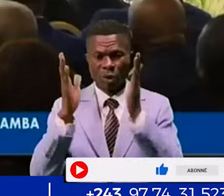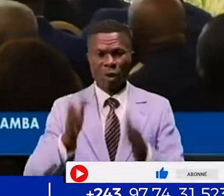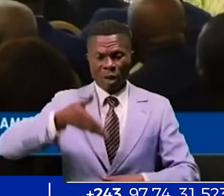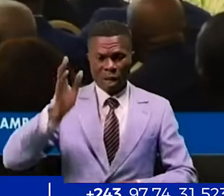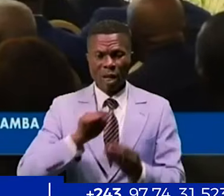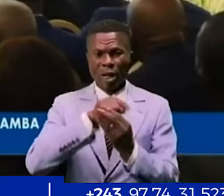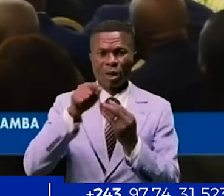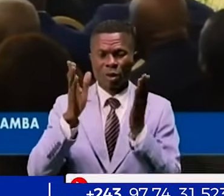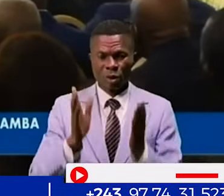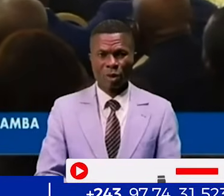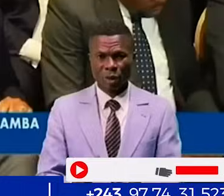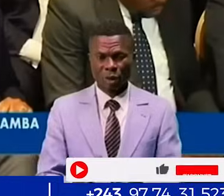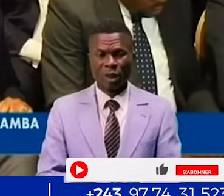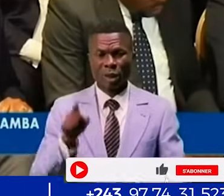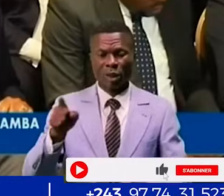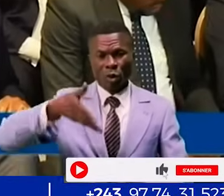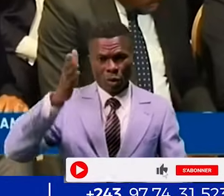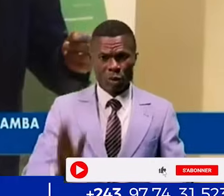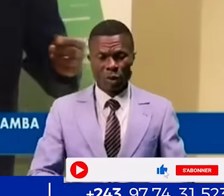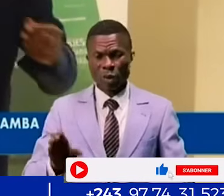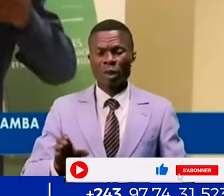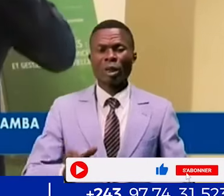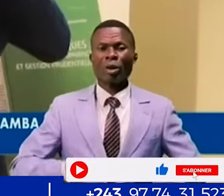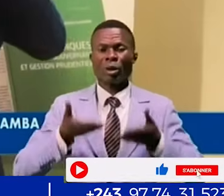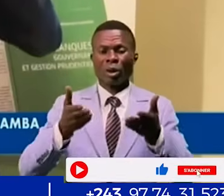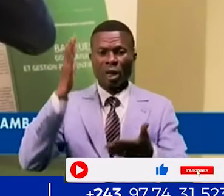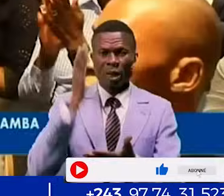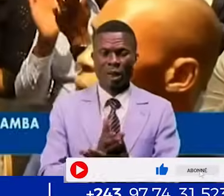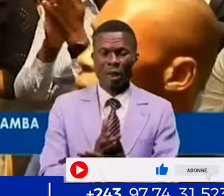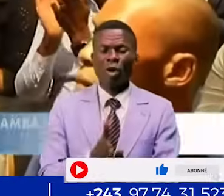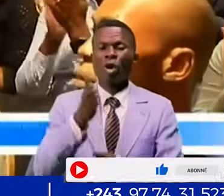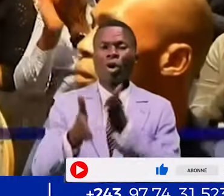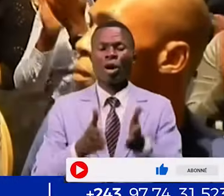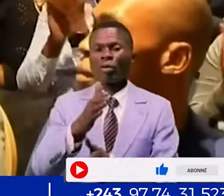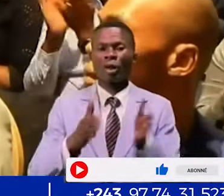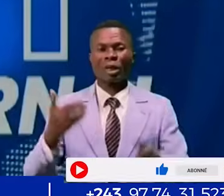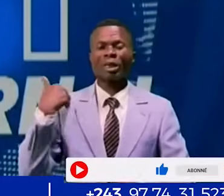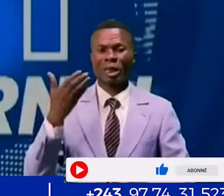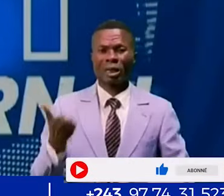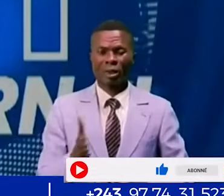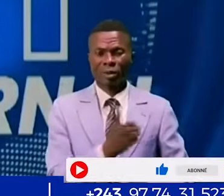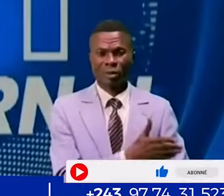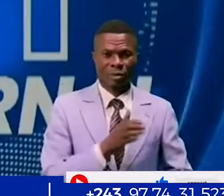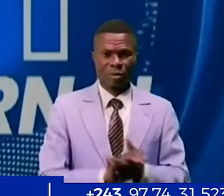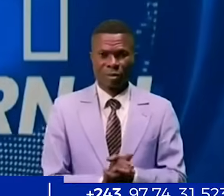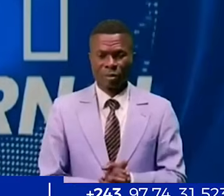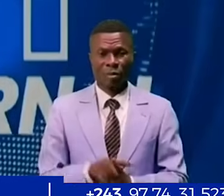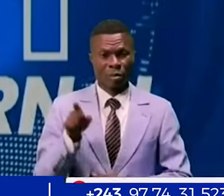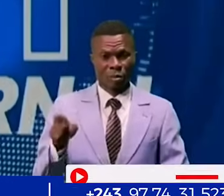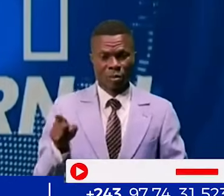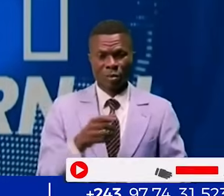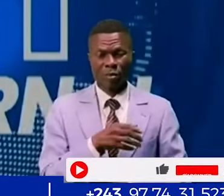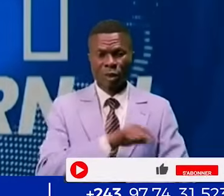expert comptable et il est également expert certifié en lutte contre les blanchiments des capitaux. Et de son côté,